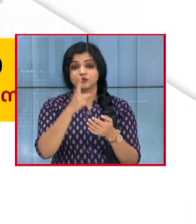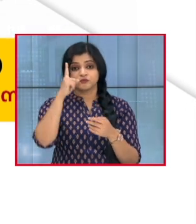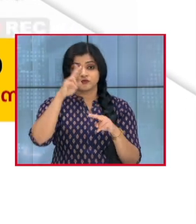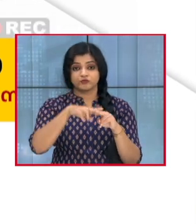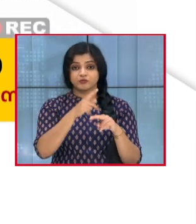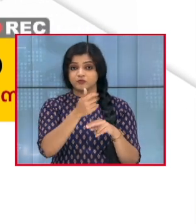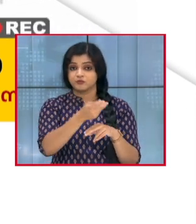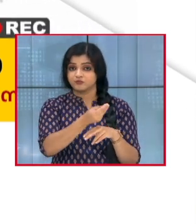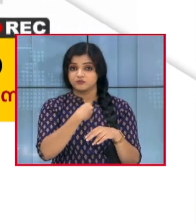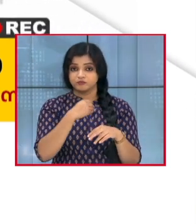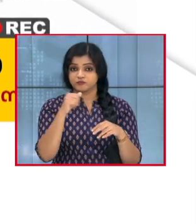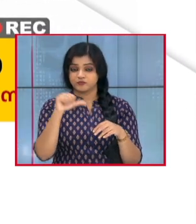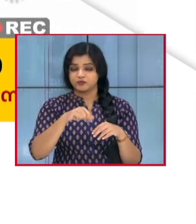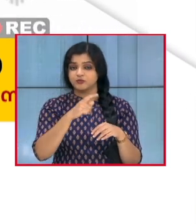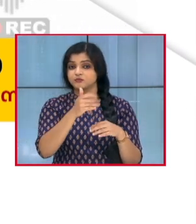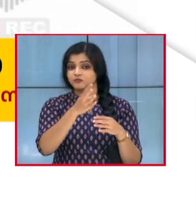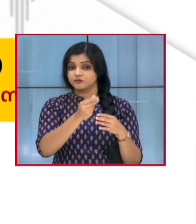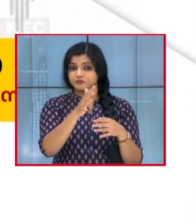വാരാൻ പറ്റത്തില്ല.